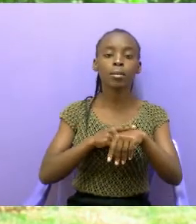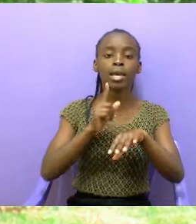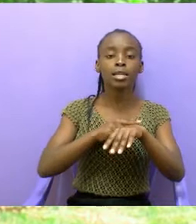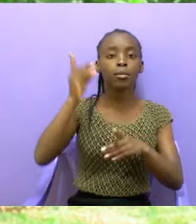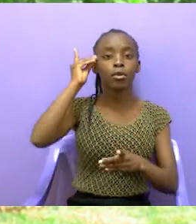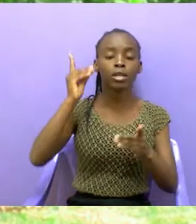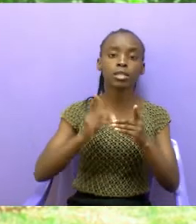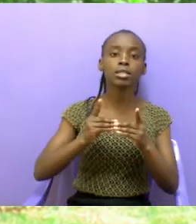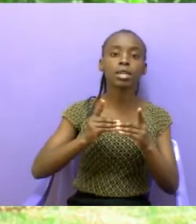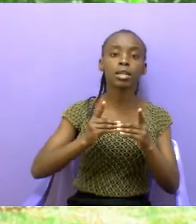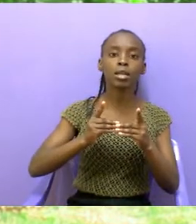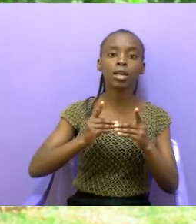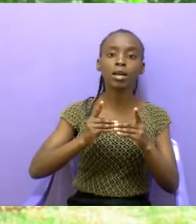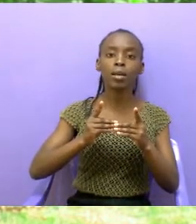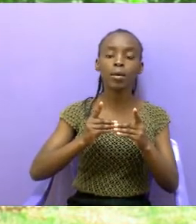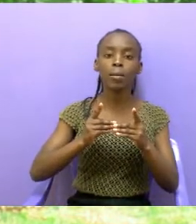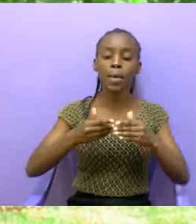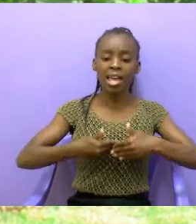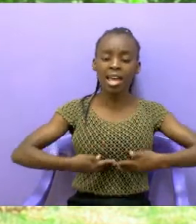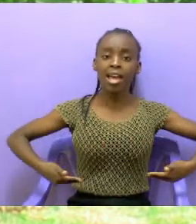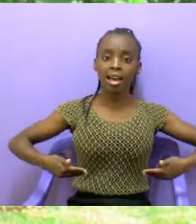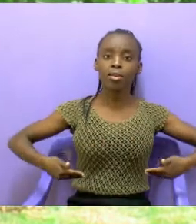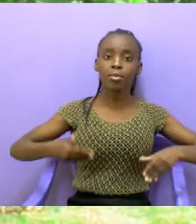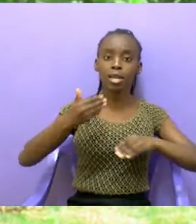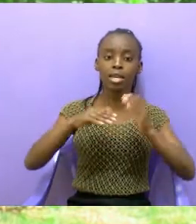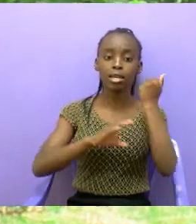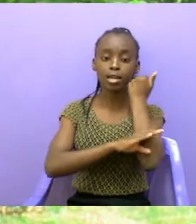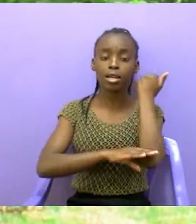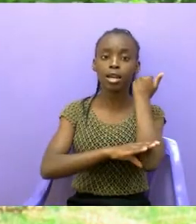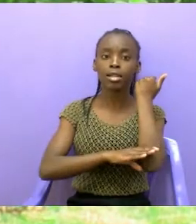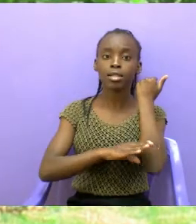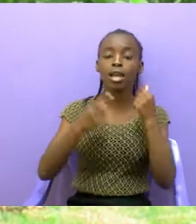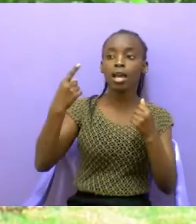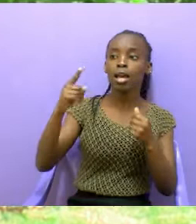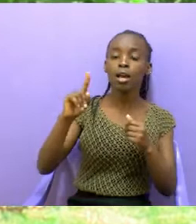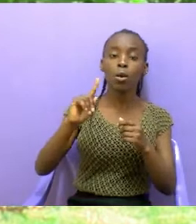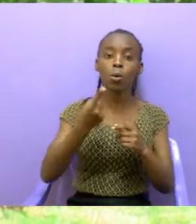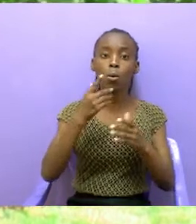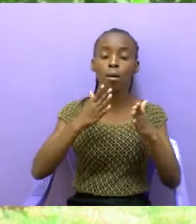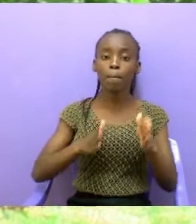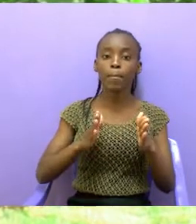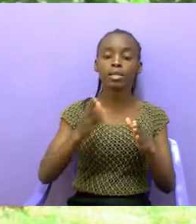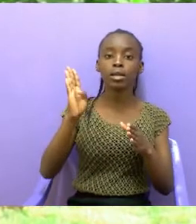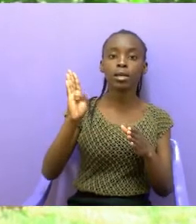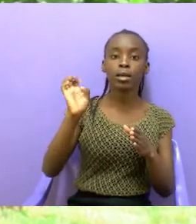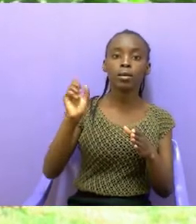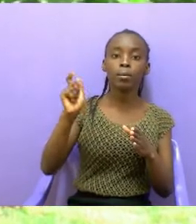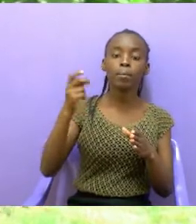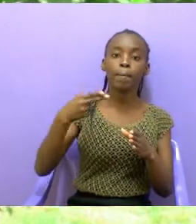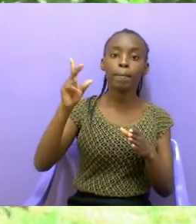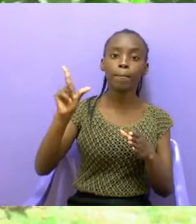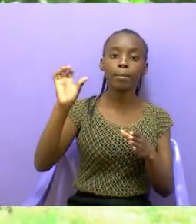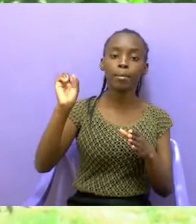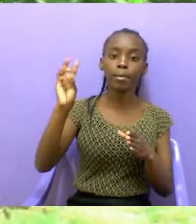walipoamua, palikuwa na njaa katika nchi. Akaondoka mtu mmoja wa Bethlehemu ya Yuda,